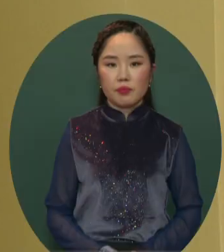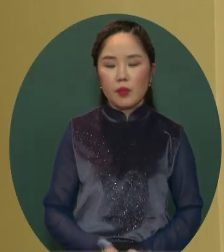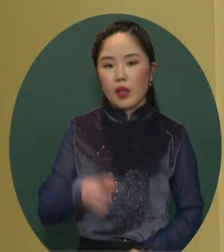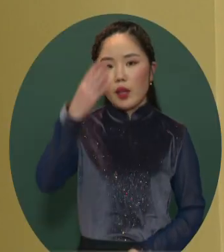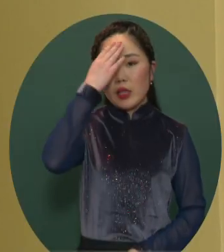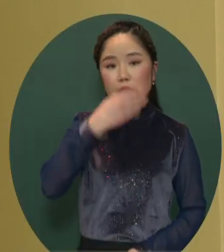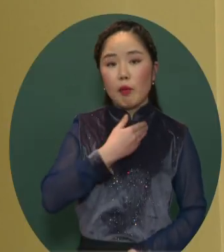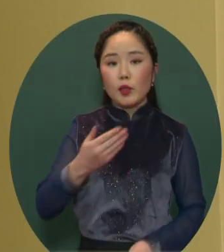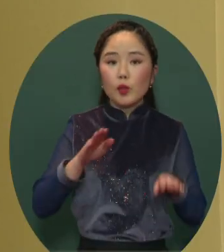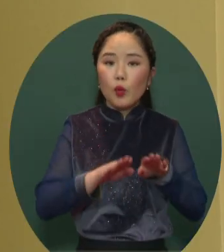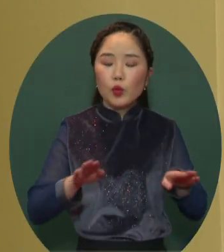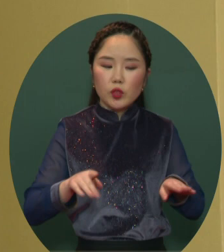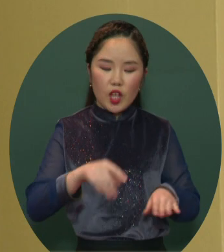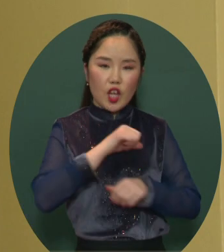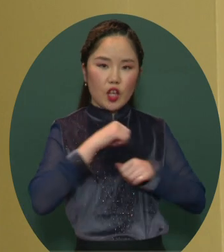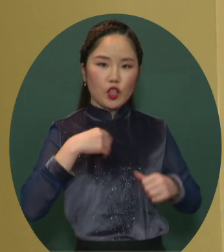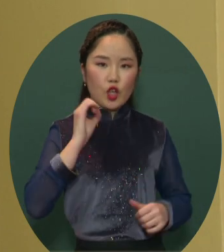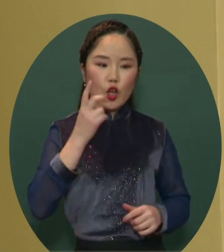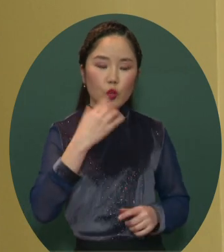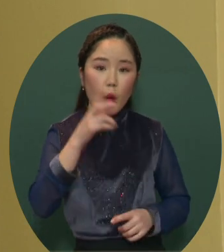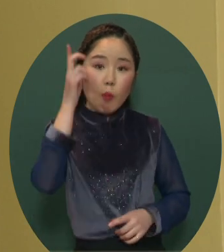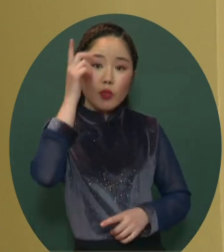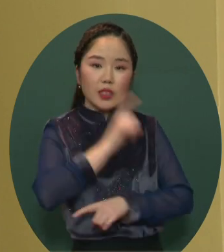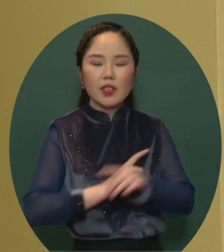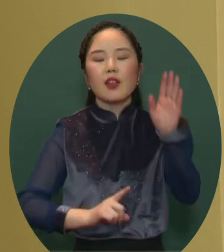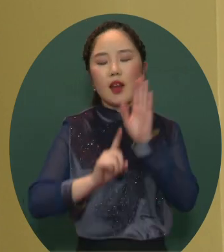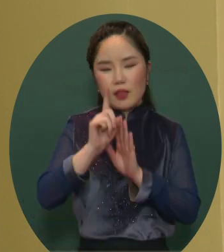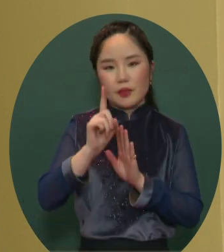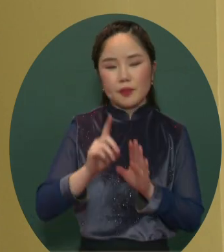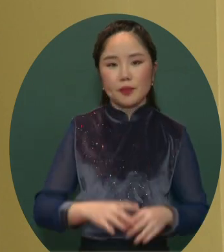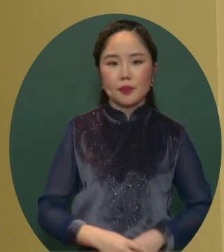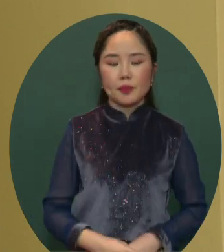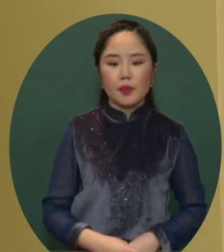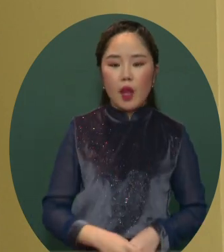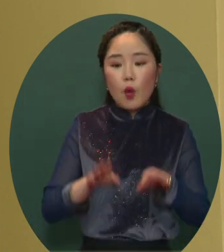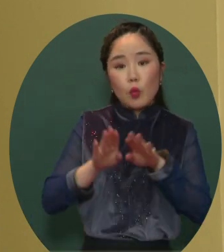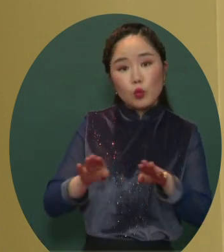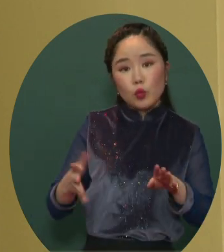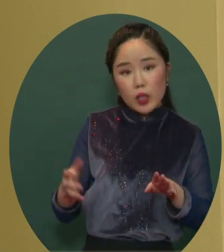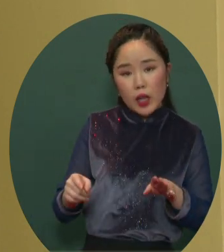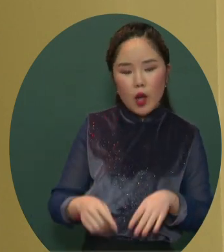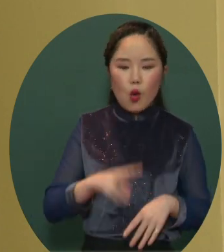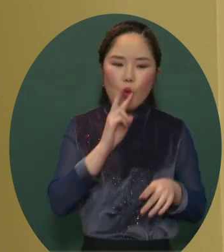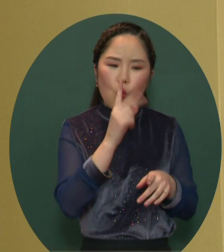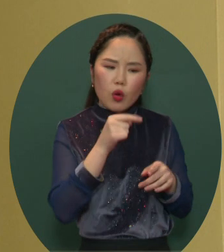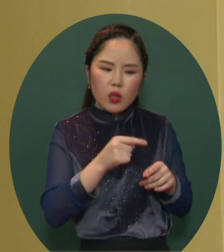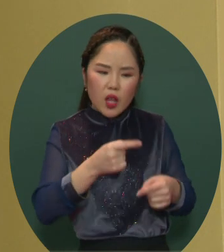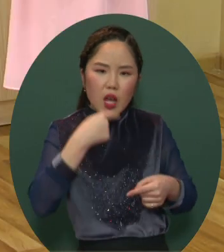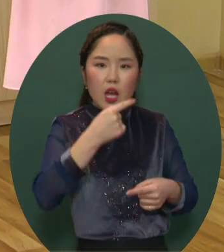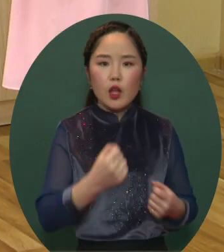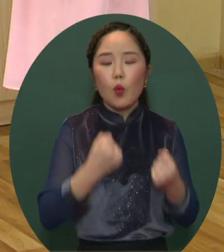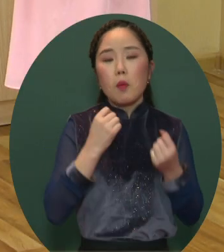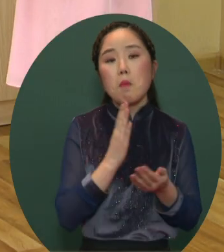Сайн байцгаана уу хүүхдүүдээ. Иргэний ёс зүйн боловсрол хичээлээ эхлүүлье. Хүүхдүүдээ үг шидтэй болов